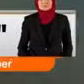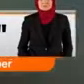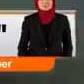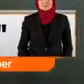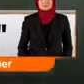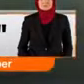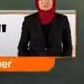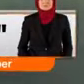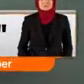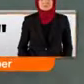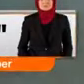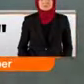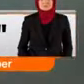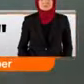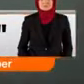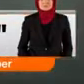davranıyorsun